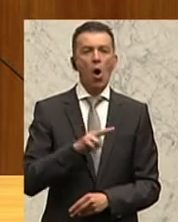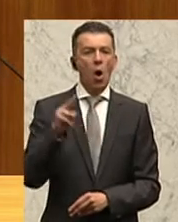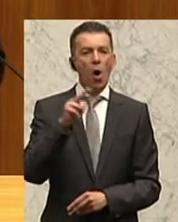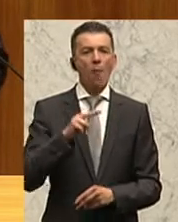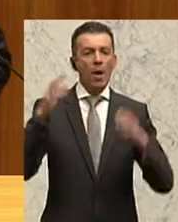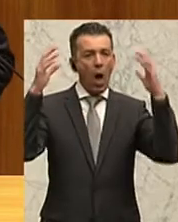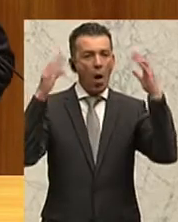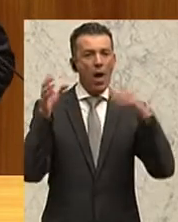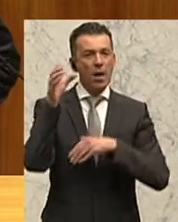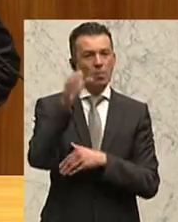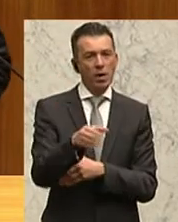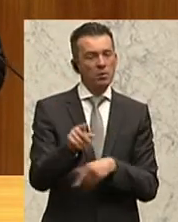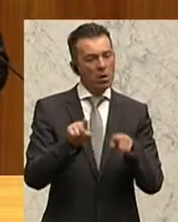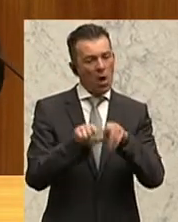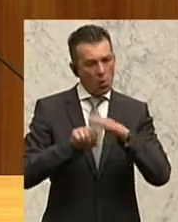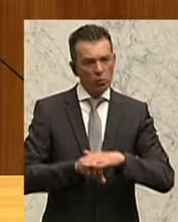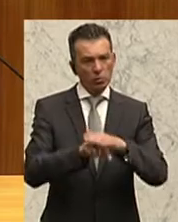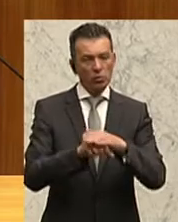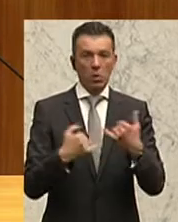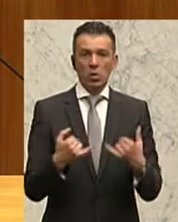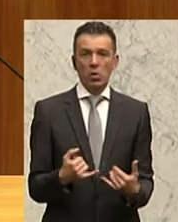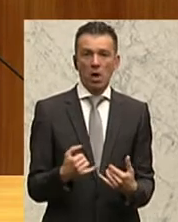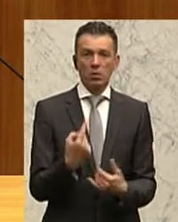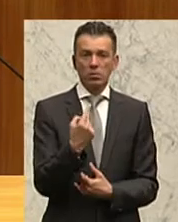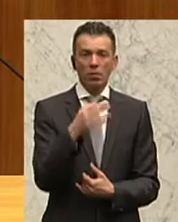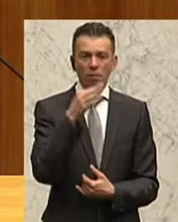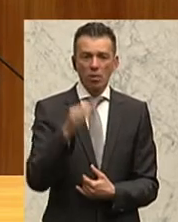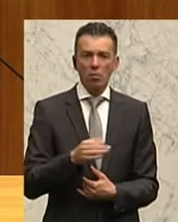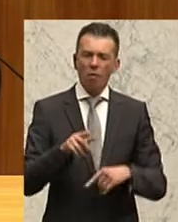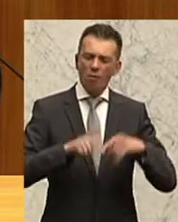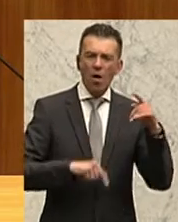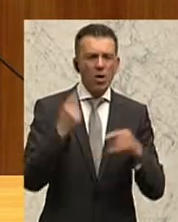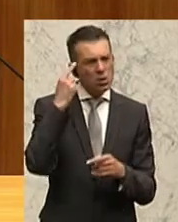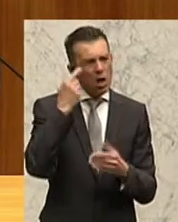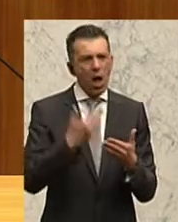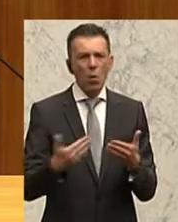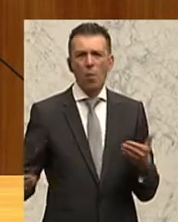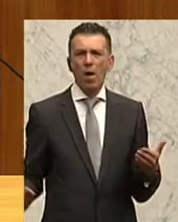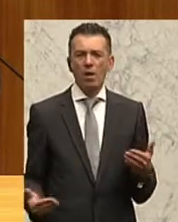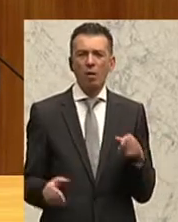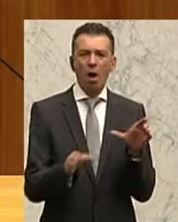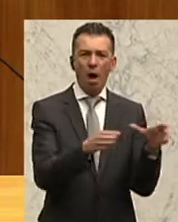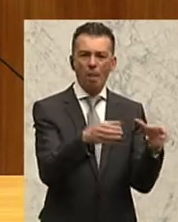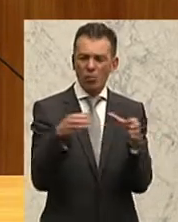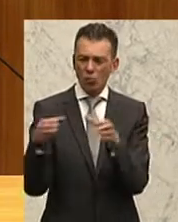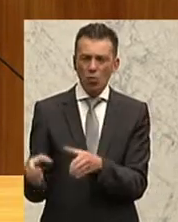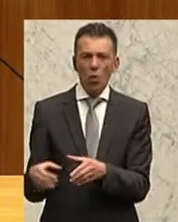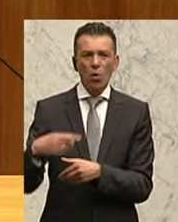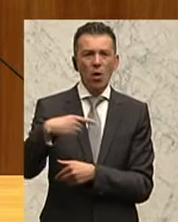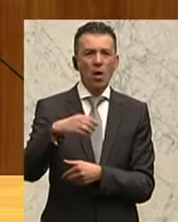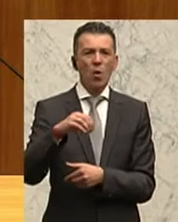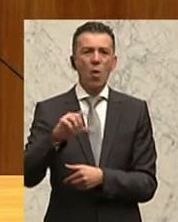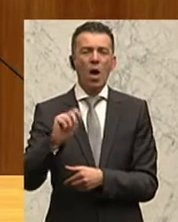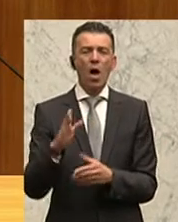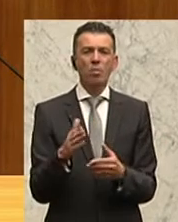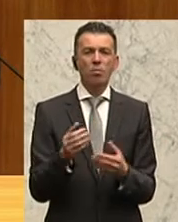grundsätzlich dahinter. Und nunmehr versuchen sie mit unrichtigen Argumenten diesen Abzug vom Golan parteipolitisch motiviert zu rechtfertigen,